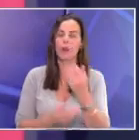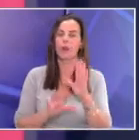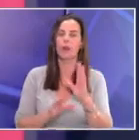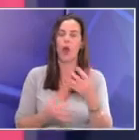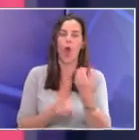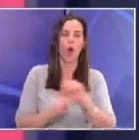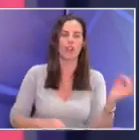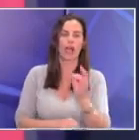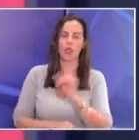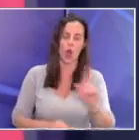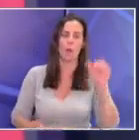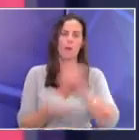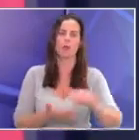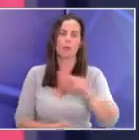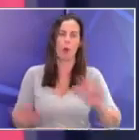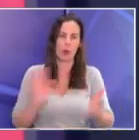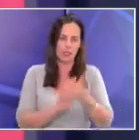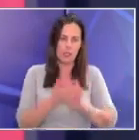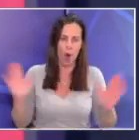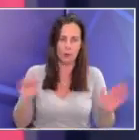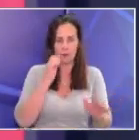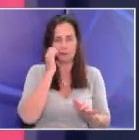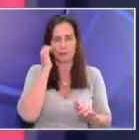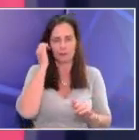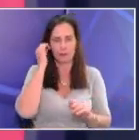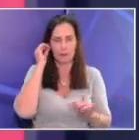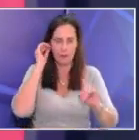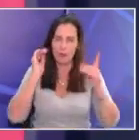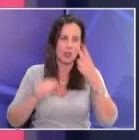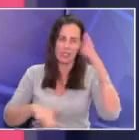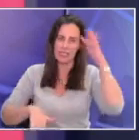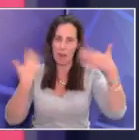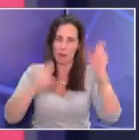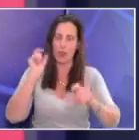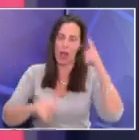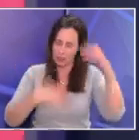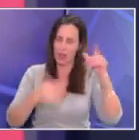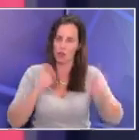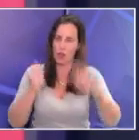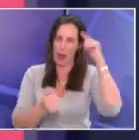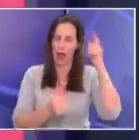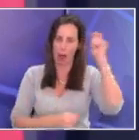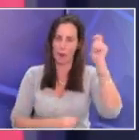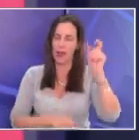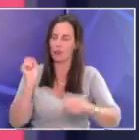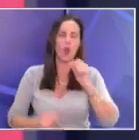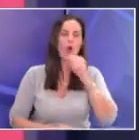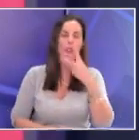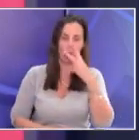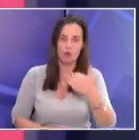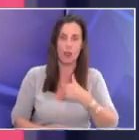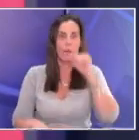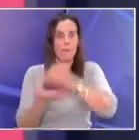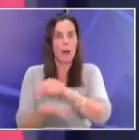ההסתה לא במימון ציבורי. וכל מי שמנסה לבלבל את הציבור לא יצליח, כי הציבור חכם, הציבור לא רוצה לראות